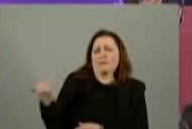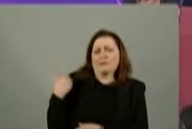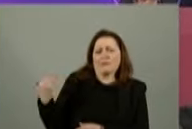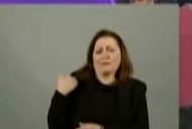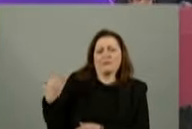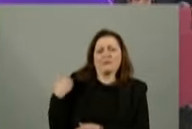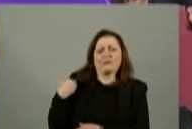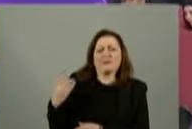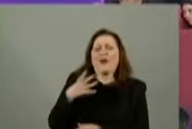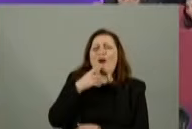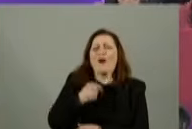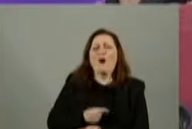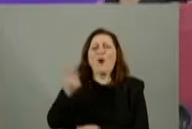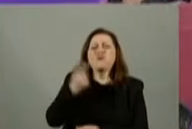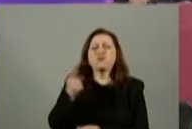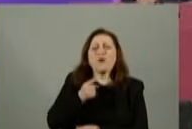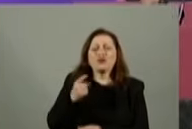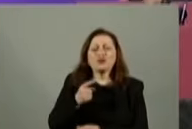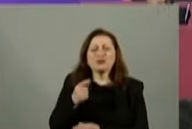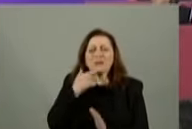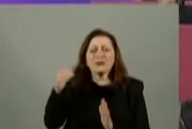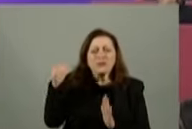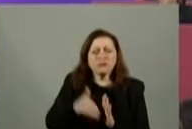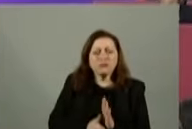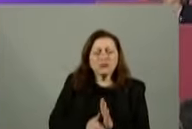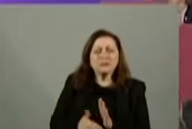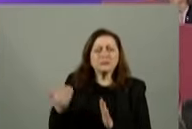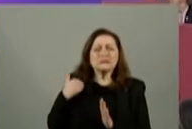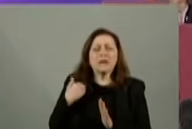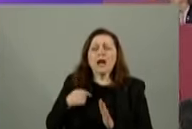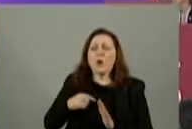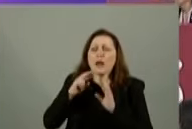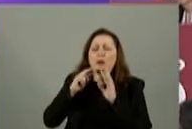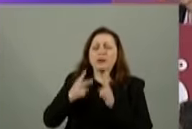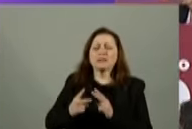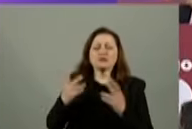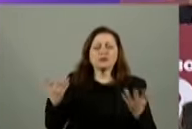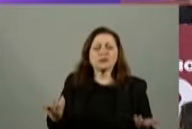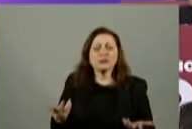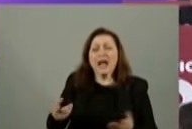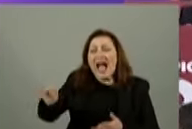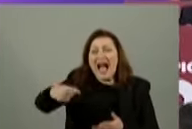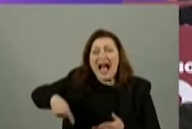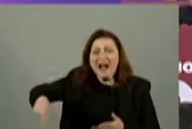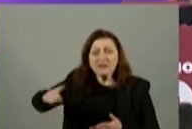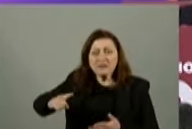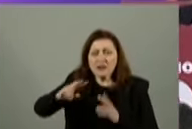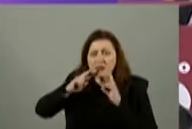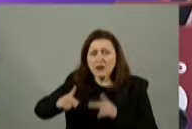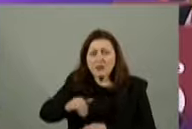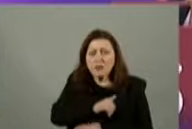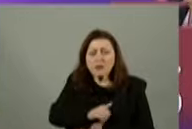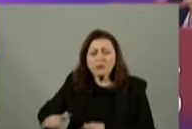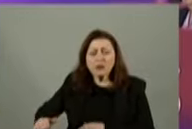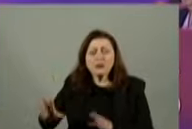γάντι και έκανε αναφορά και στο εκλογικό ποσοστό με το οποίο παρέλαβε το κόμμα, στο 17,8%, και αυτό